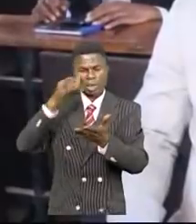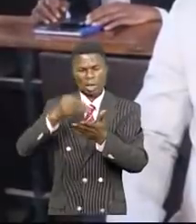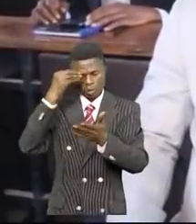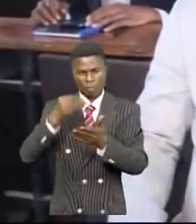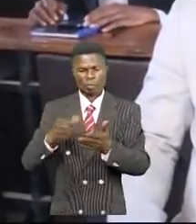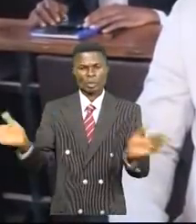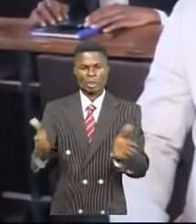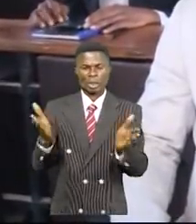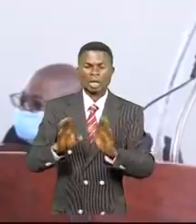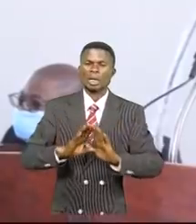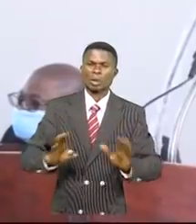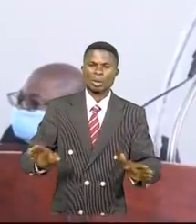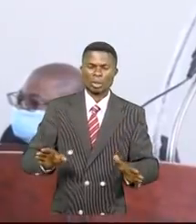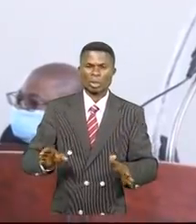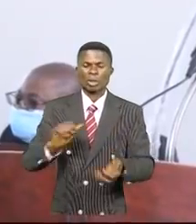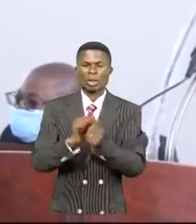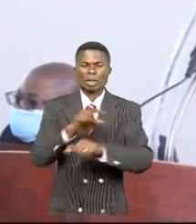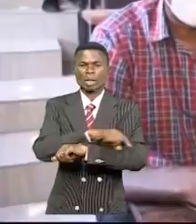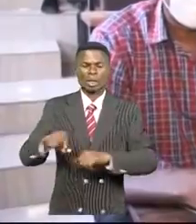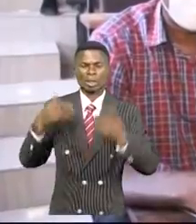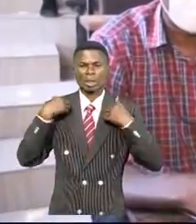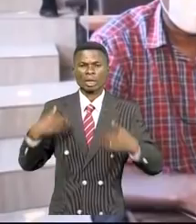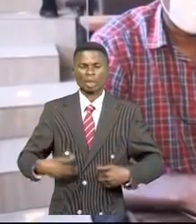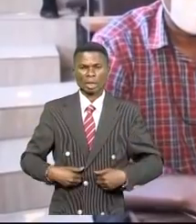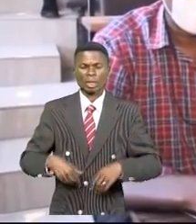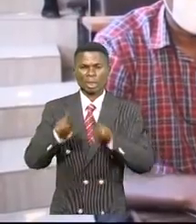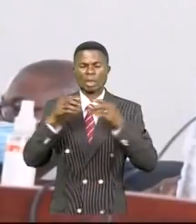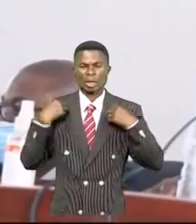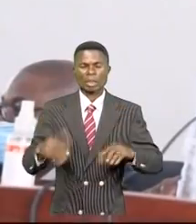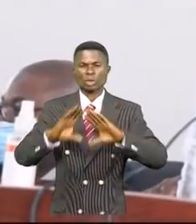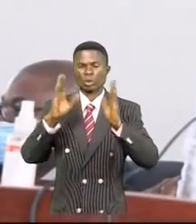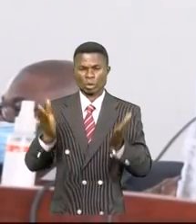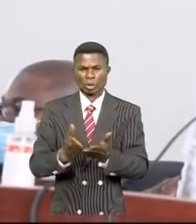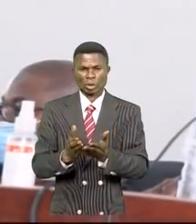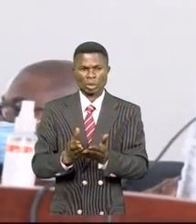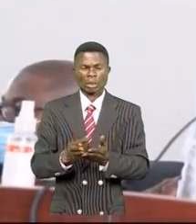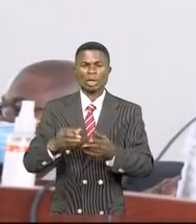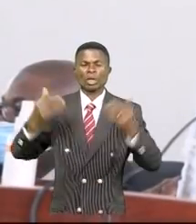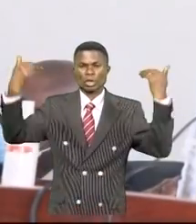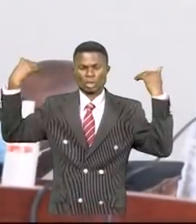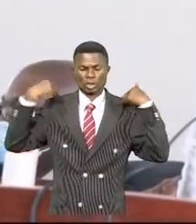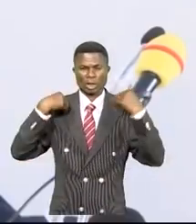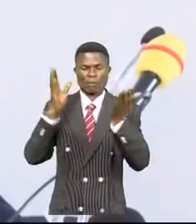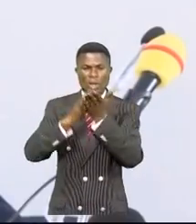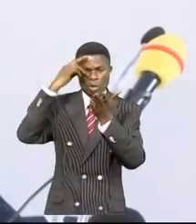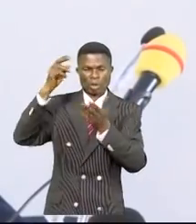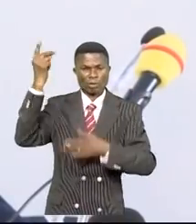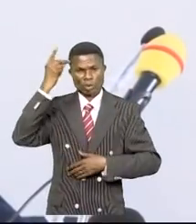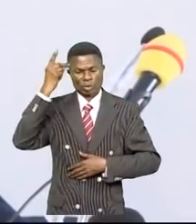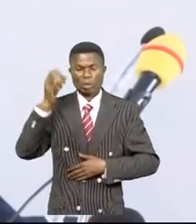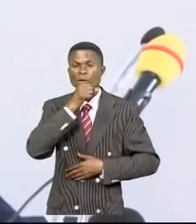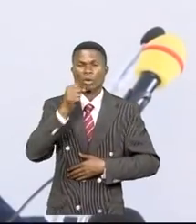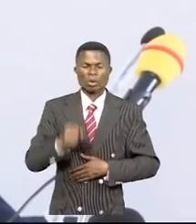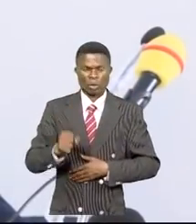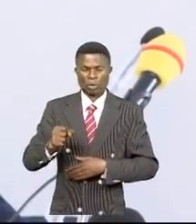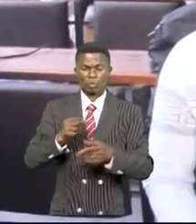le renforcement des capacités sur l'administration sanitaire et la santé communautaire. Devant les recteurs de l'UNIKIN et les doyens de la faculté de